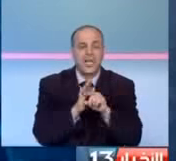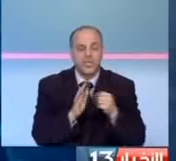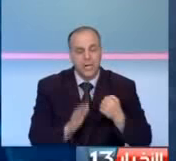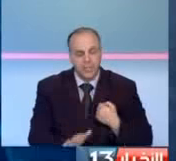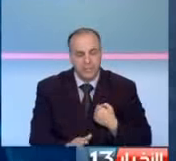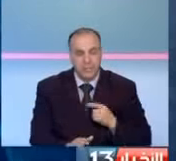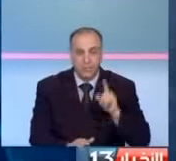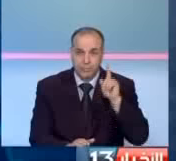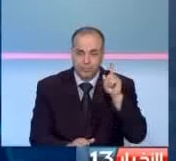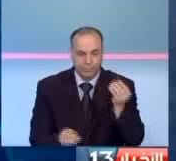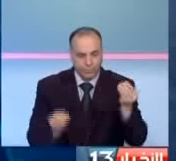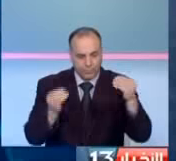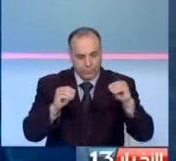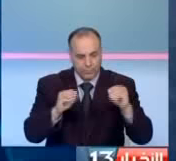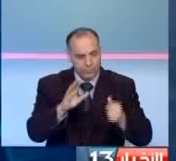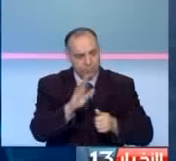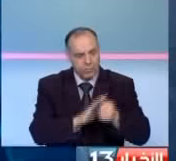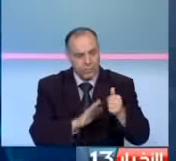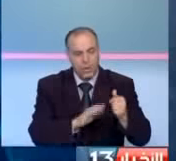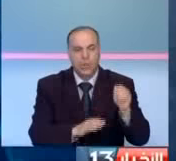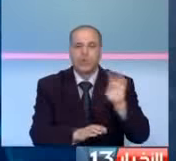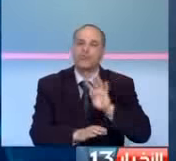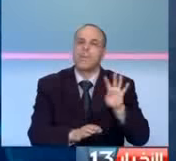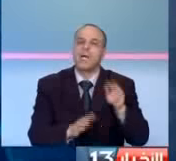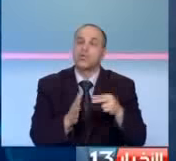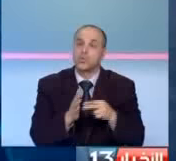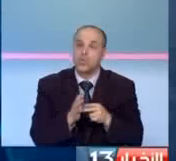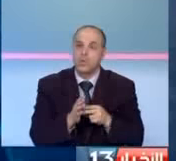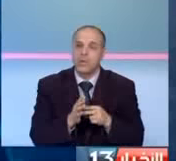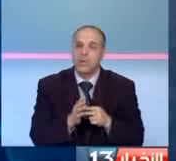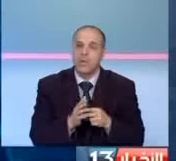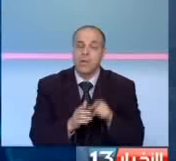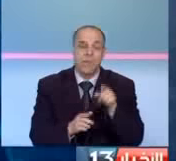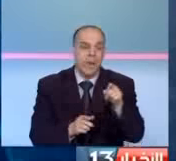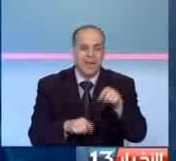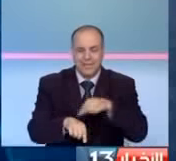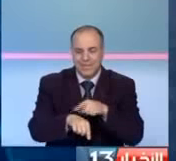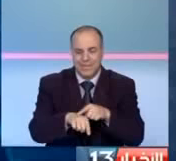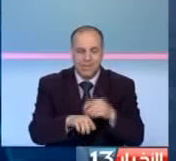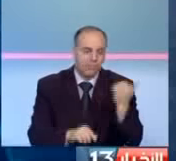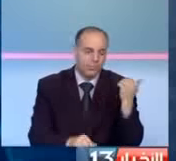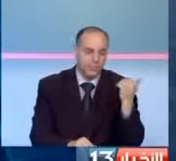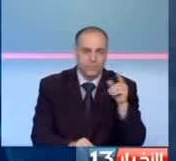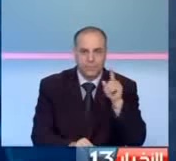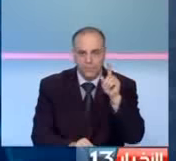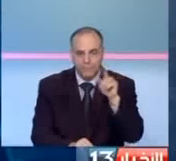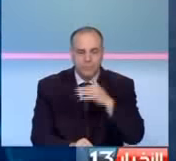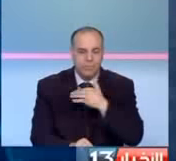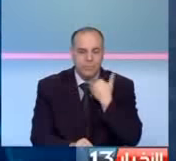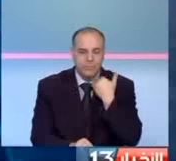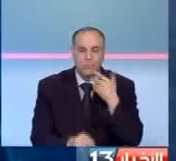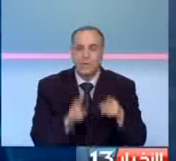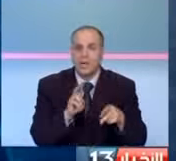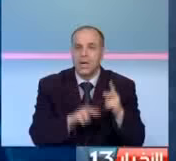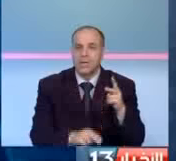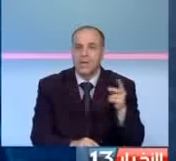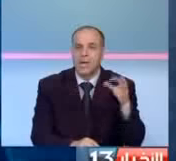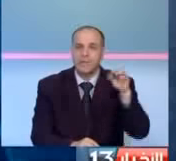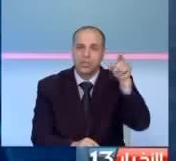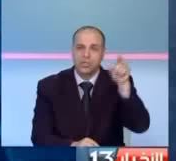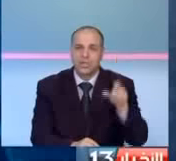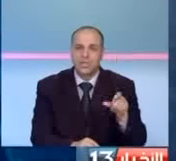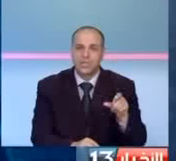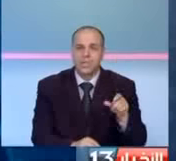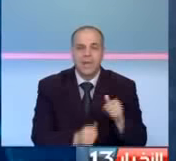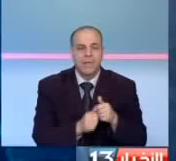الإرهابي المزيد من النجاحات شمال سوريا، حيث أسفرت خلال الساعات الماضية عن مقتل أكثر من